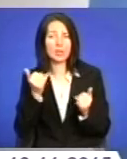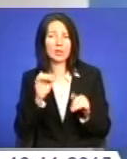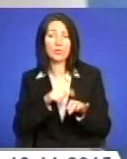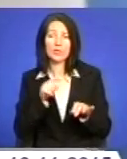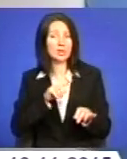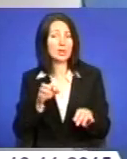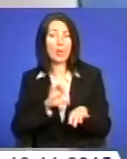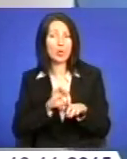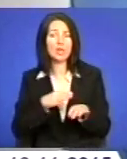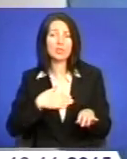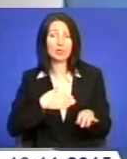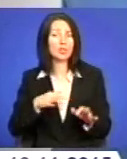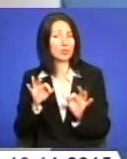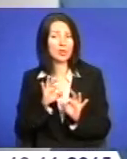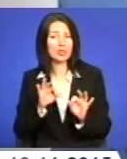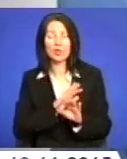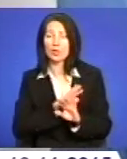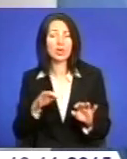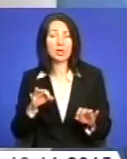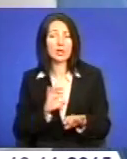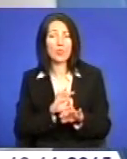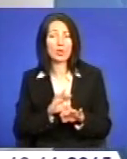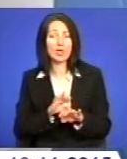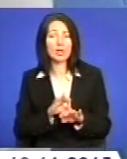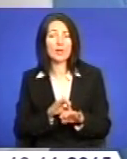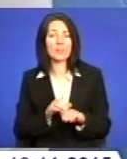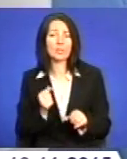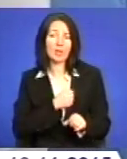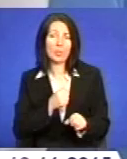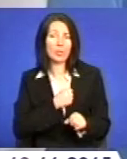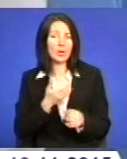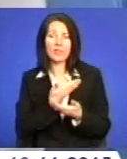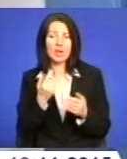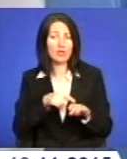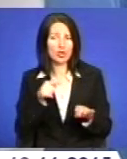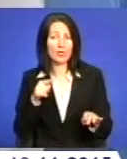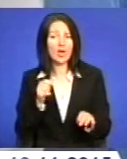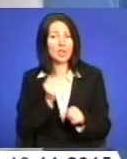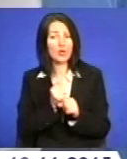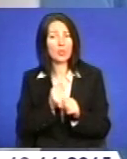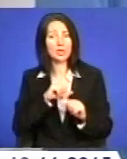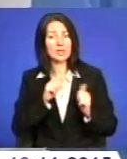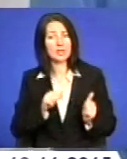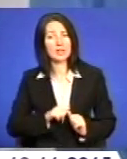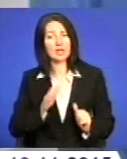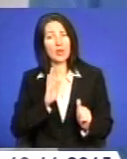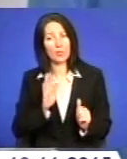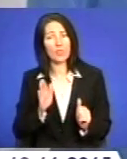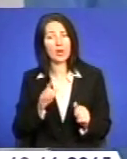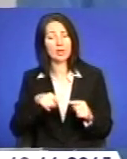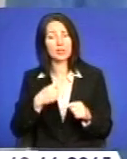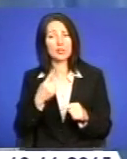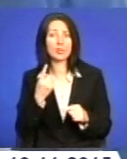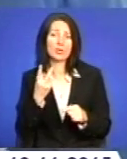болить, нічого? Не пече, не болить, нічого. Перебоїв не відчуваєте в роботі серця? Перебоїв не відчуваю. Часом, так десь через